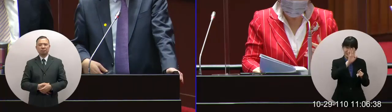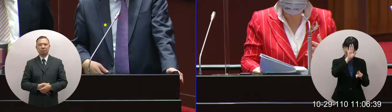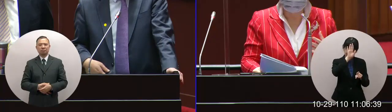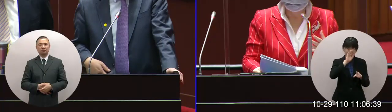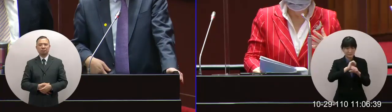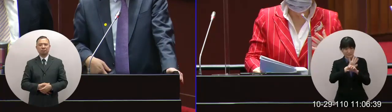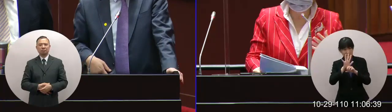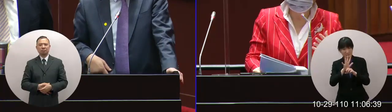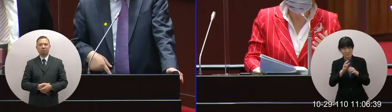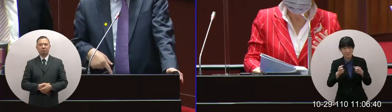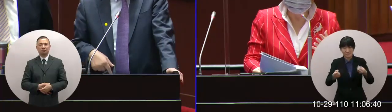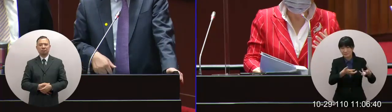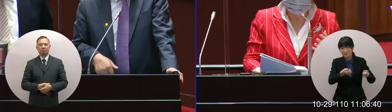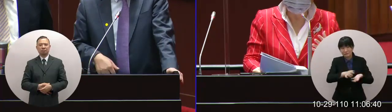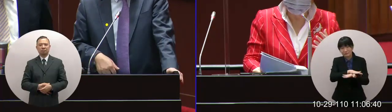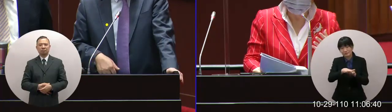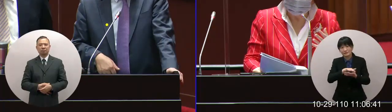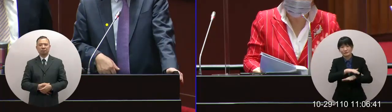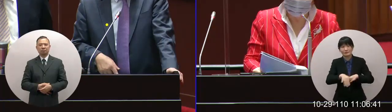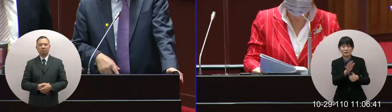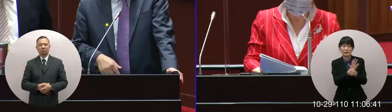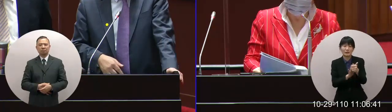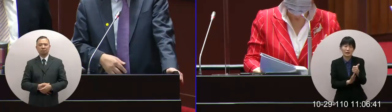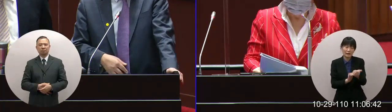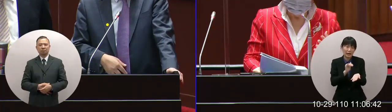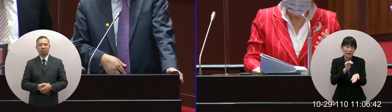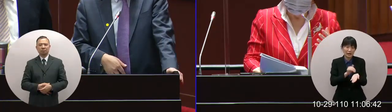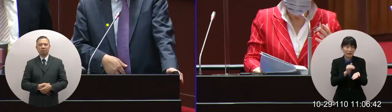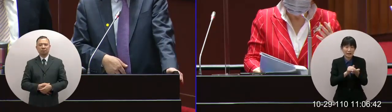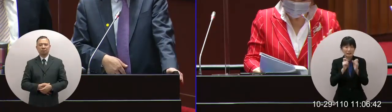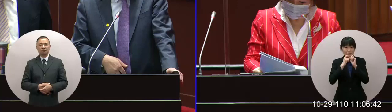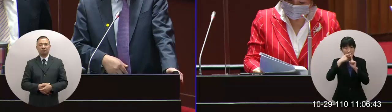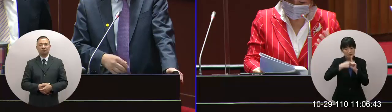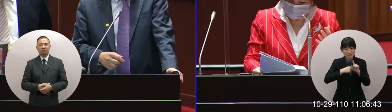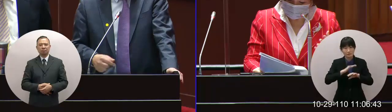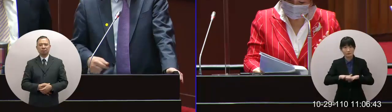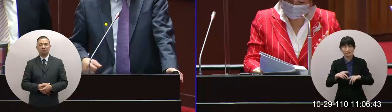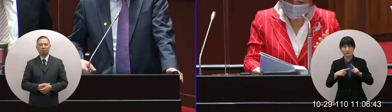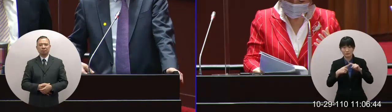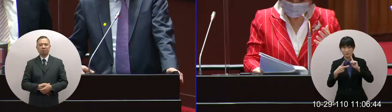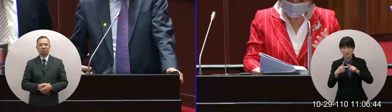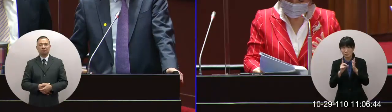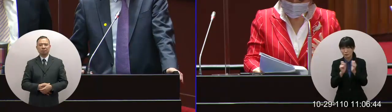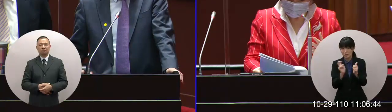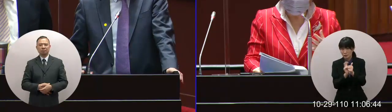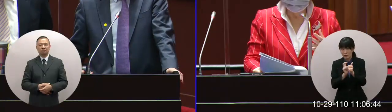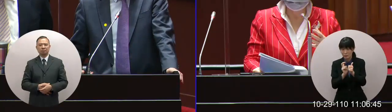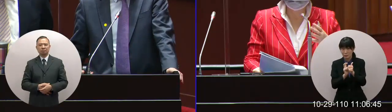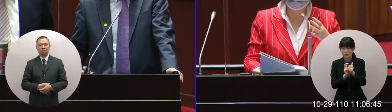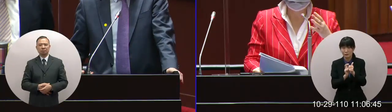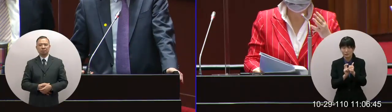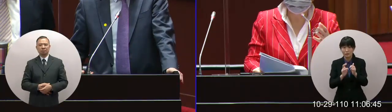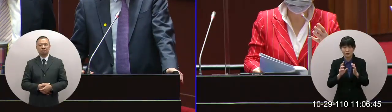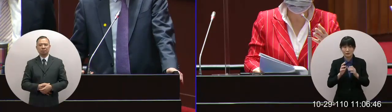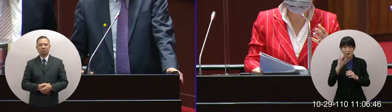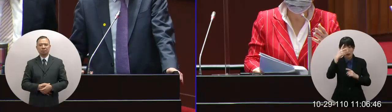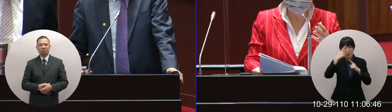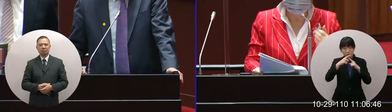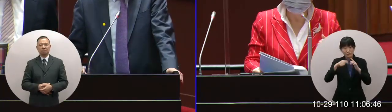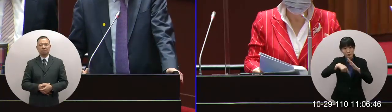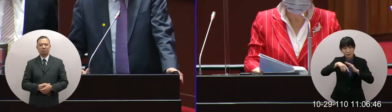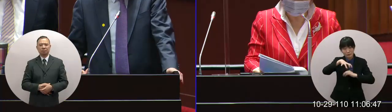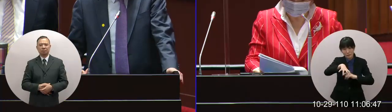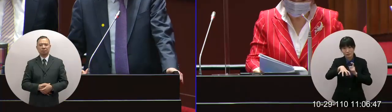顾，都会影响他的医疗量能。然后长照人员老人家呢，也会要用